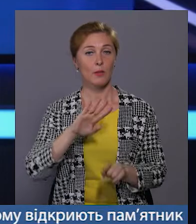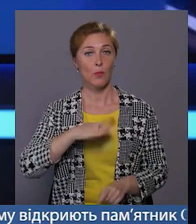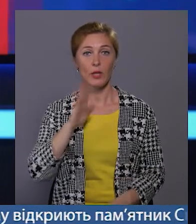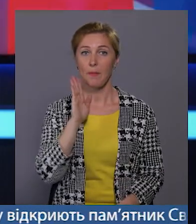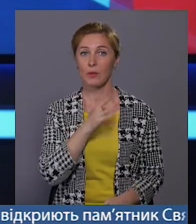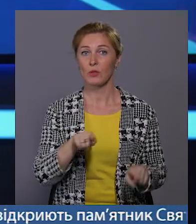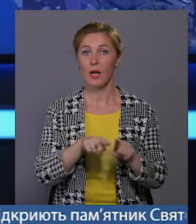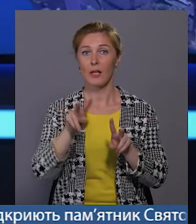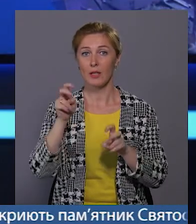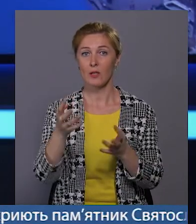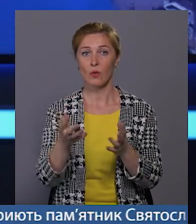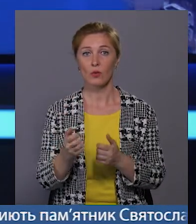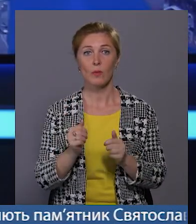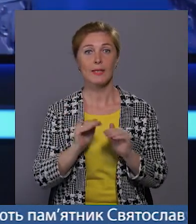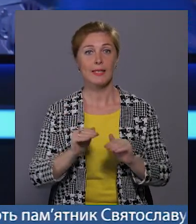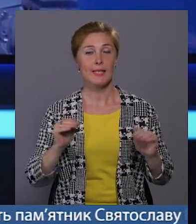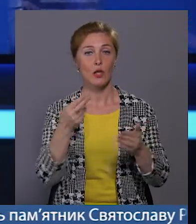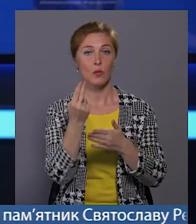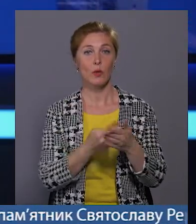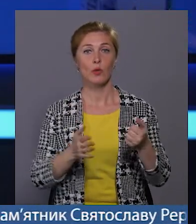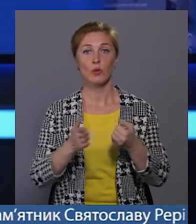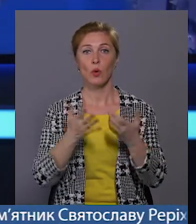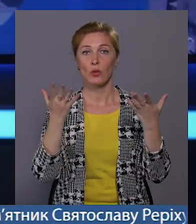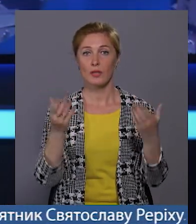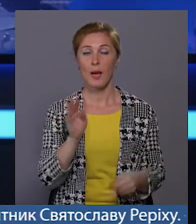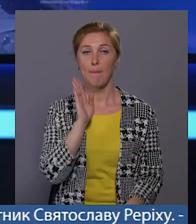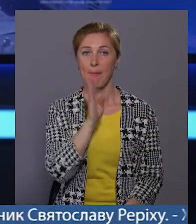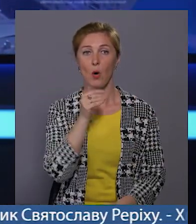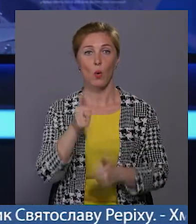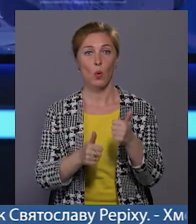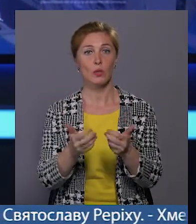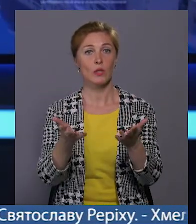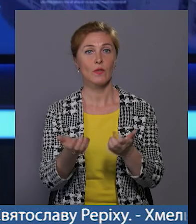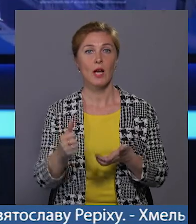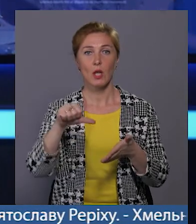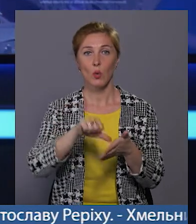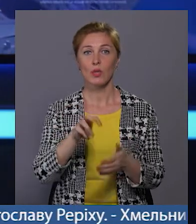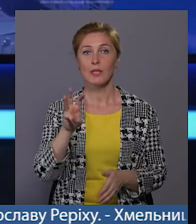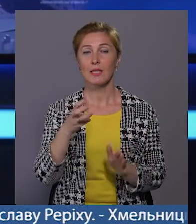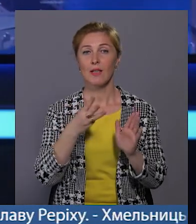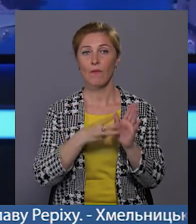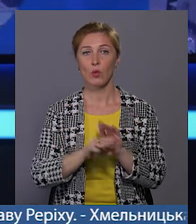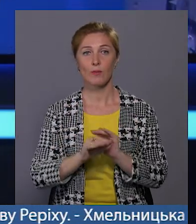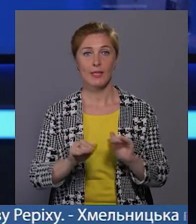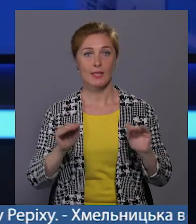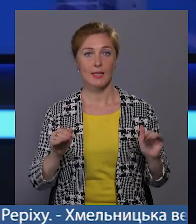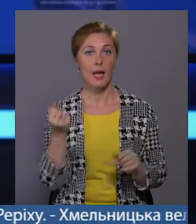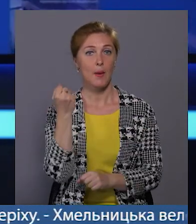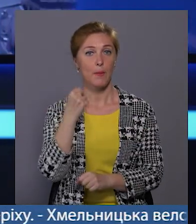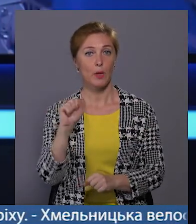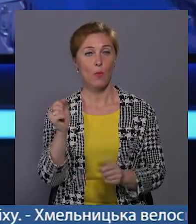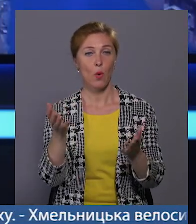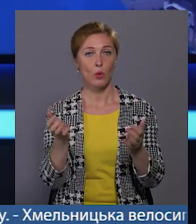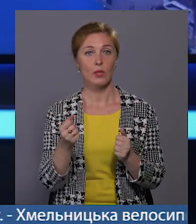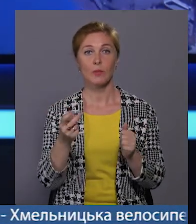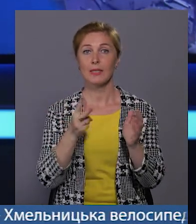отримав цьогорічний конкурс дитячого малюнка «До Дня матері». У конкурсі взяли участь 380 дітей. Перемогу отримали